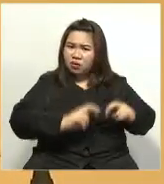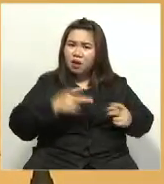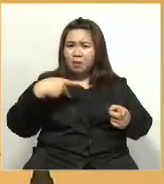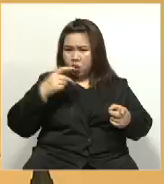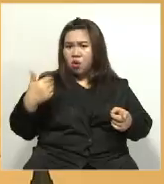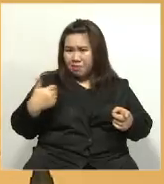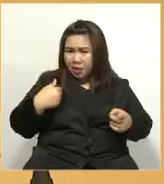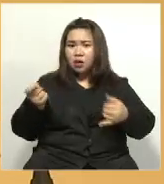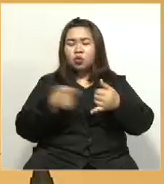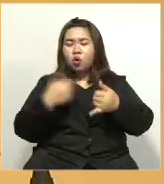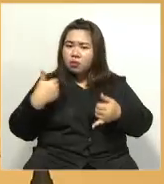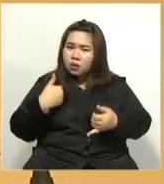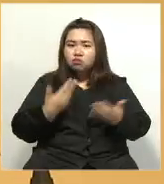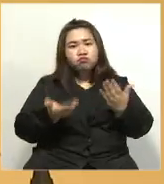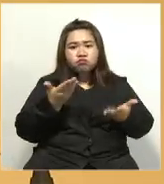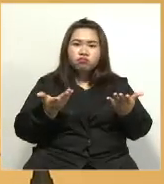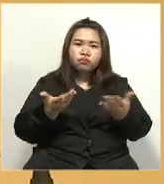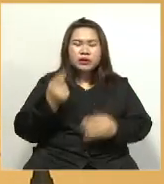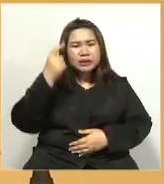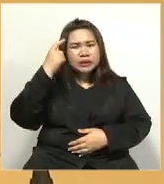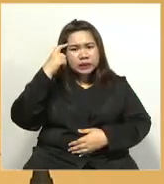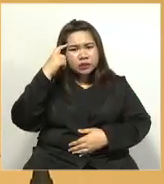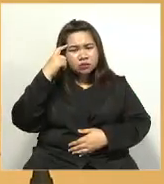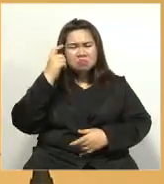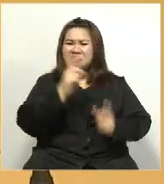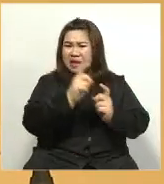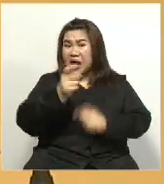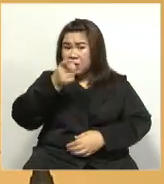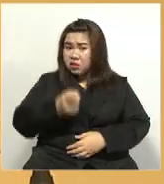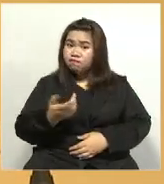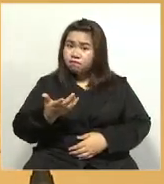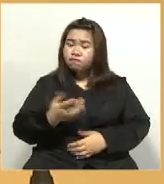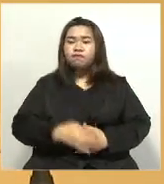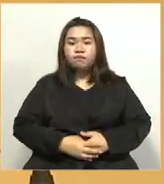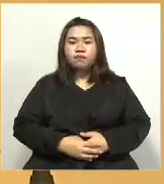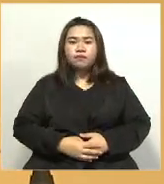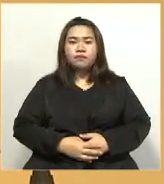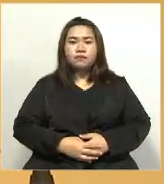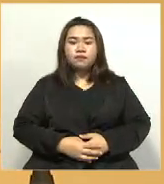ชน์หรือมันมีโทษมันมีอะไรที่มันเป็นพิษเป็นภัยจริงหรือไม่